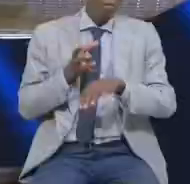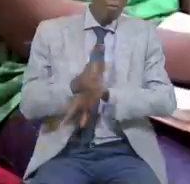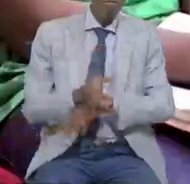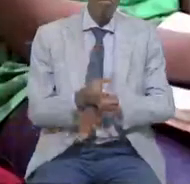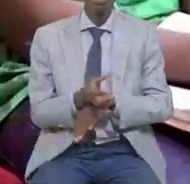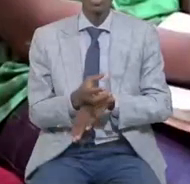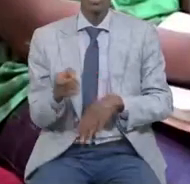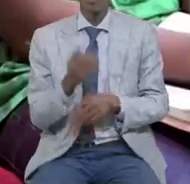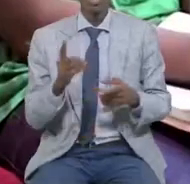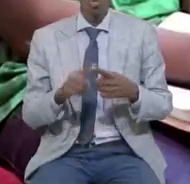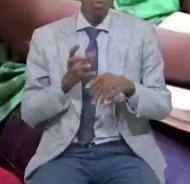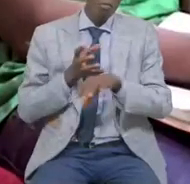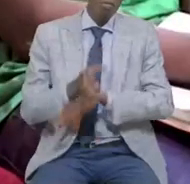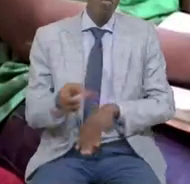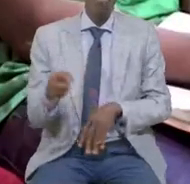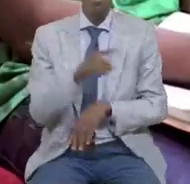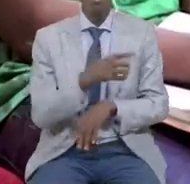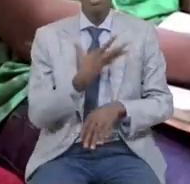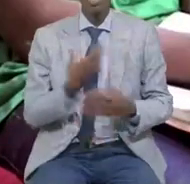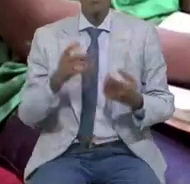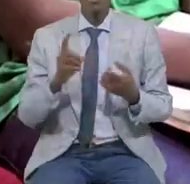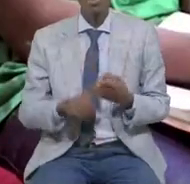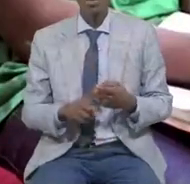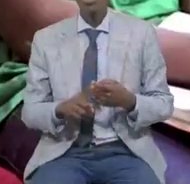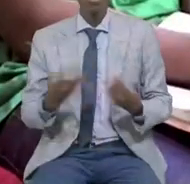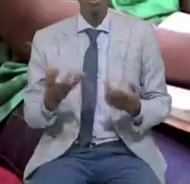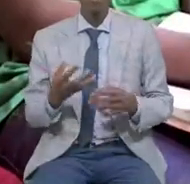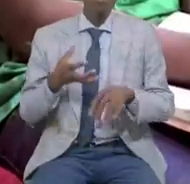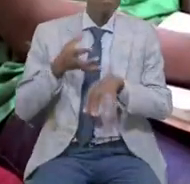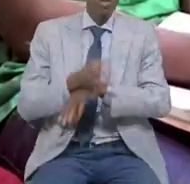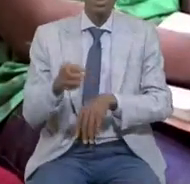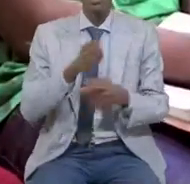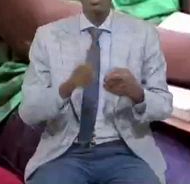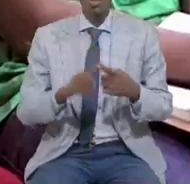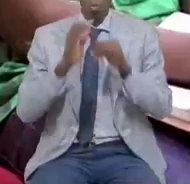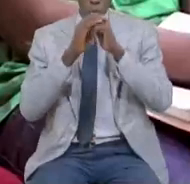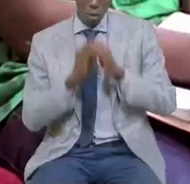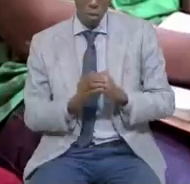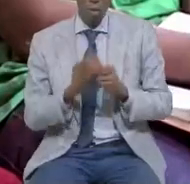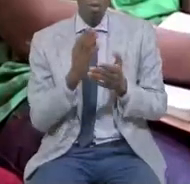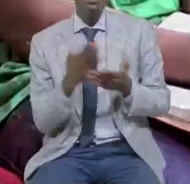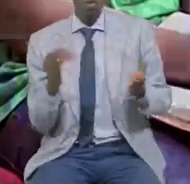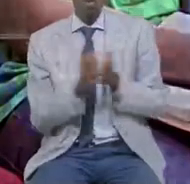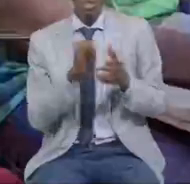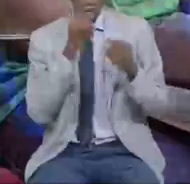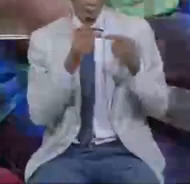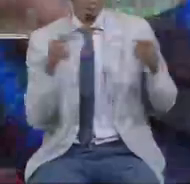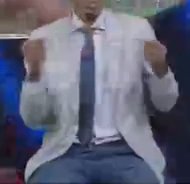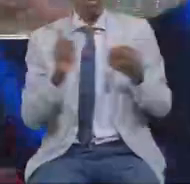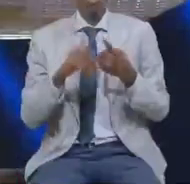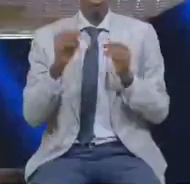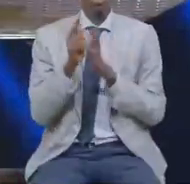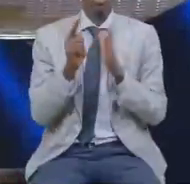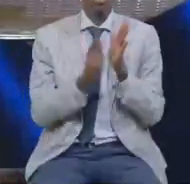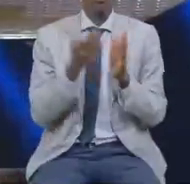eux, il veut les piétiner afin d'adorer l'idole contrairement à